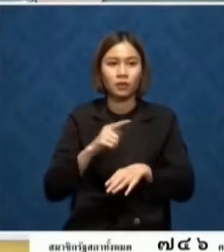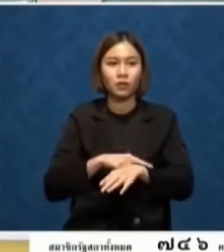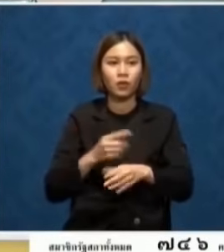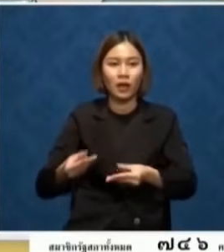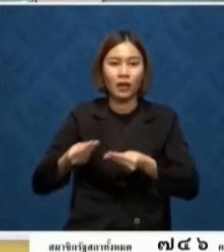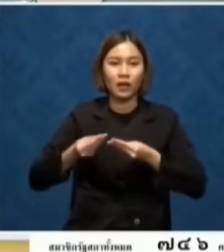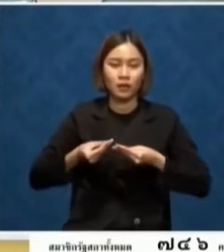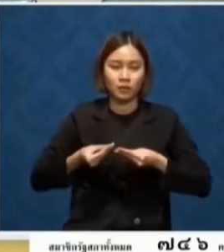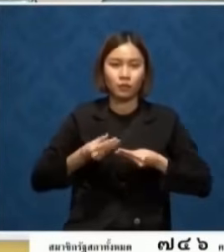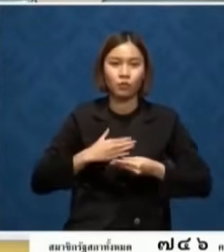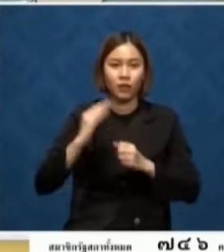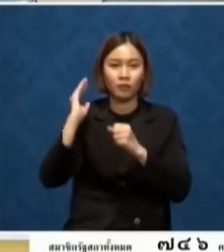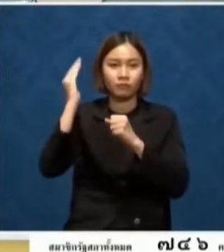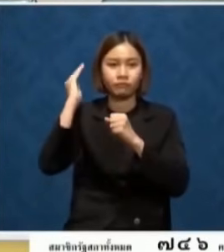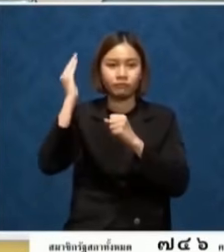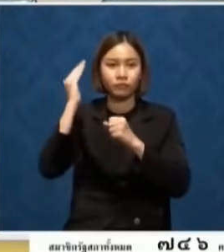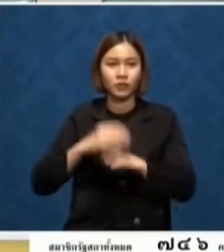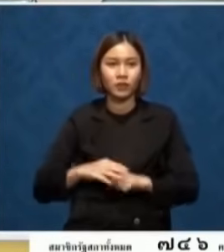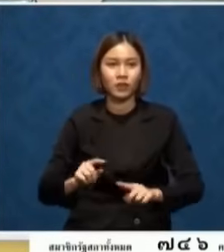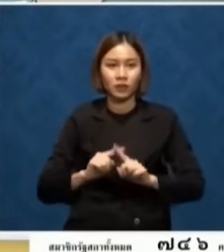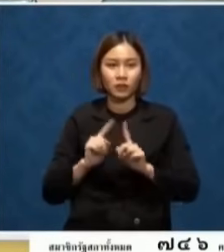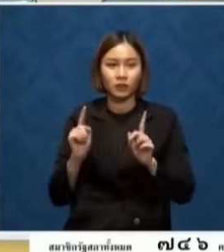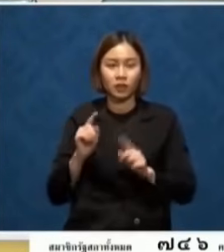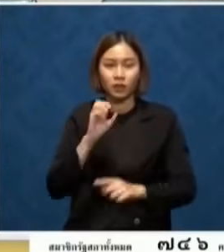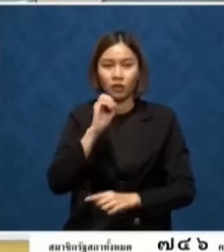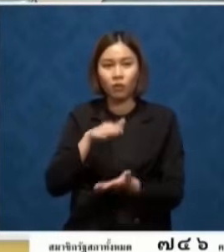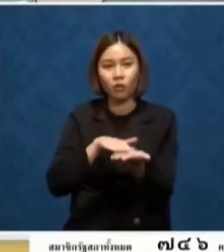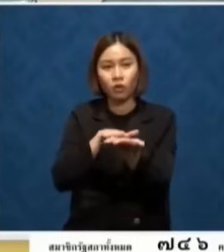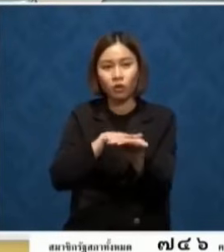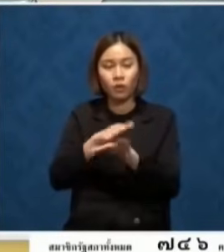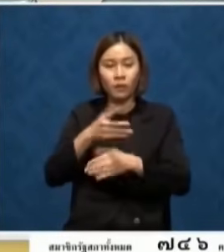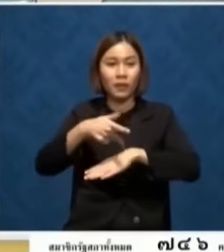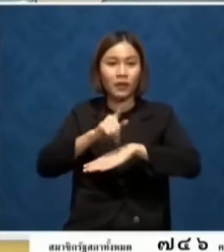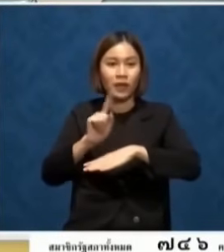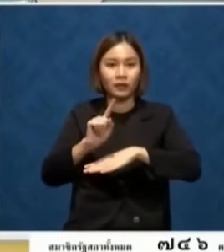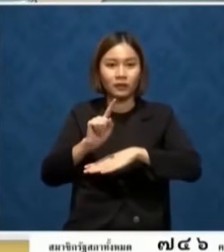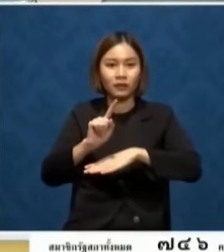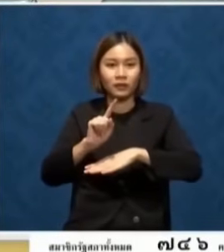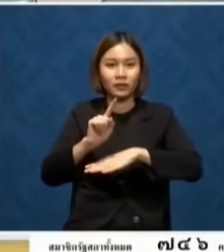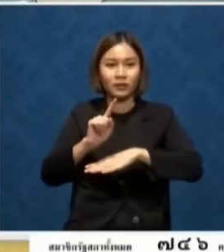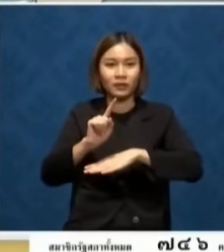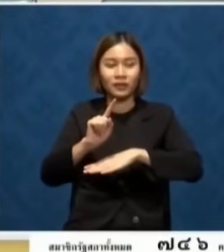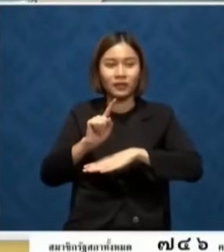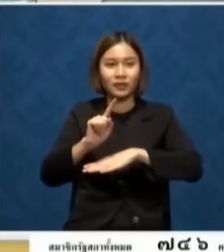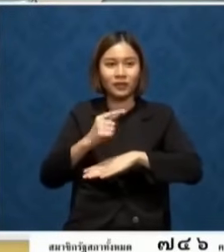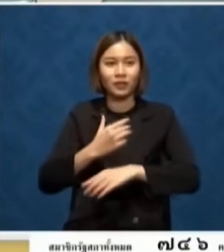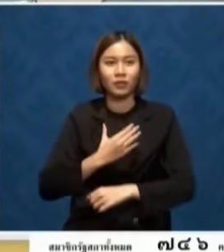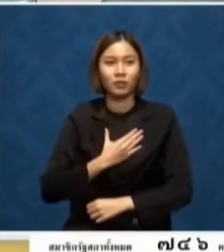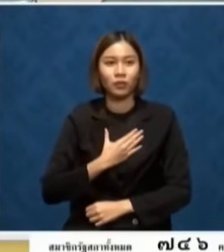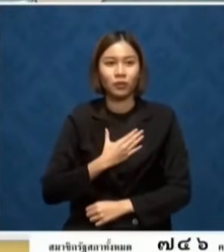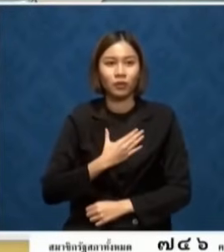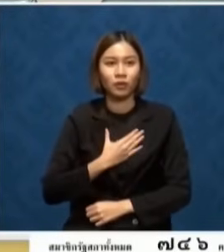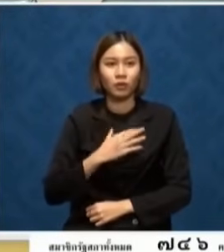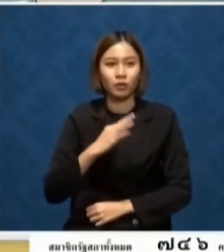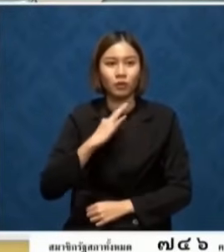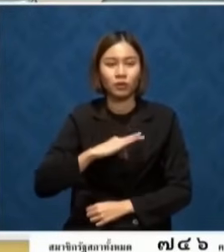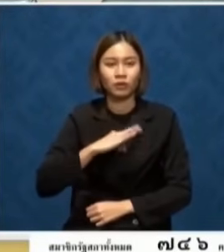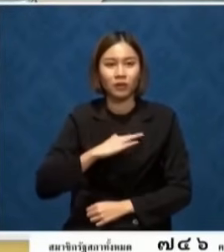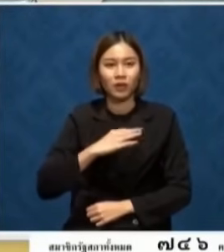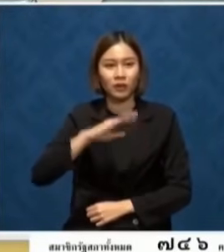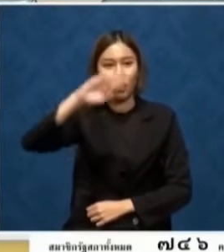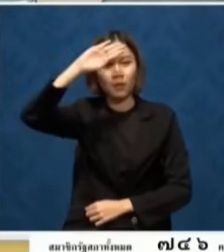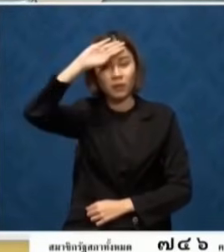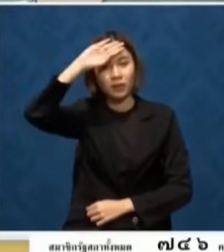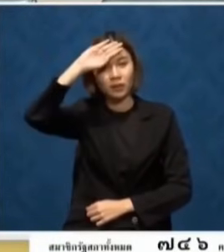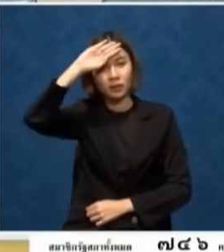มส่วนหนึ่งแต่ก็ต้องกราบเรียนขออภัยท่านประธานผมมีอาการหวัดลงคอม